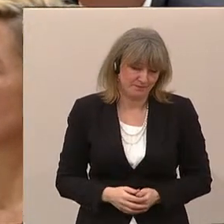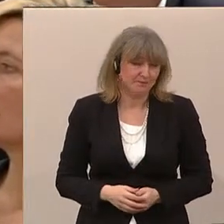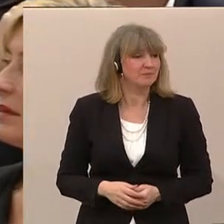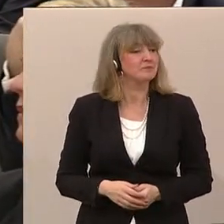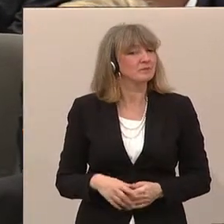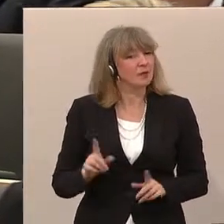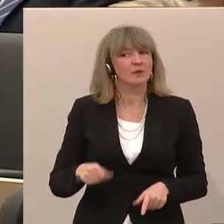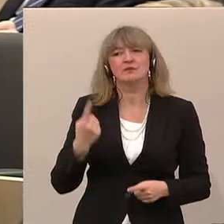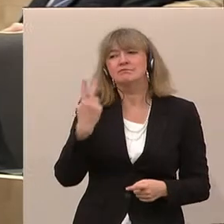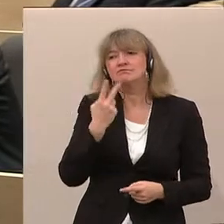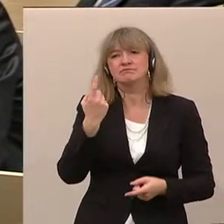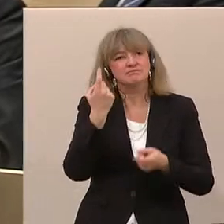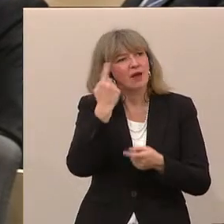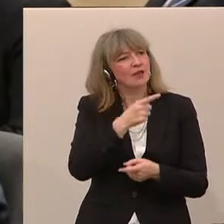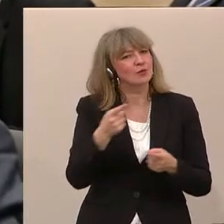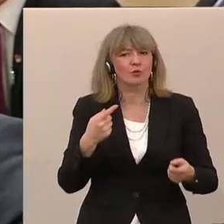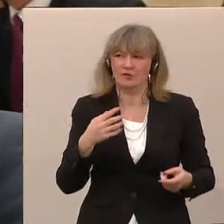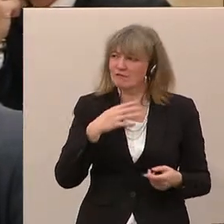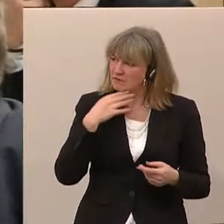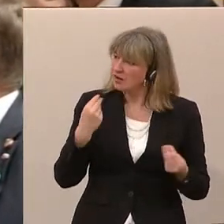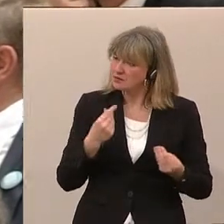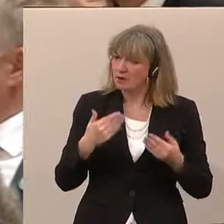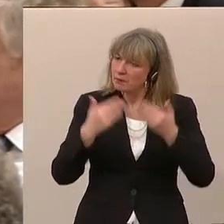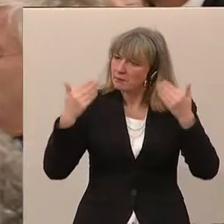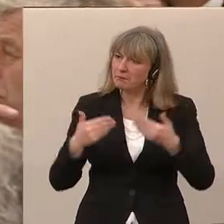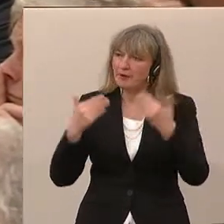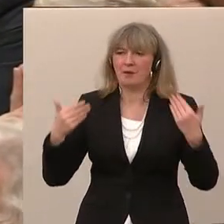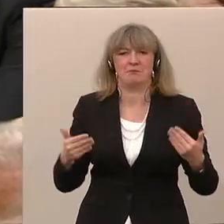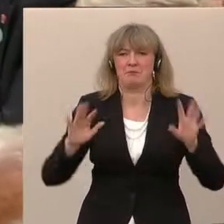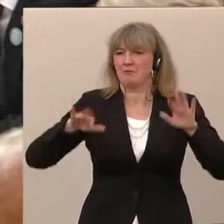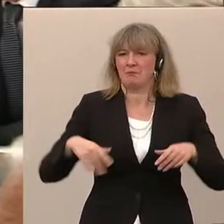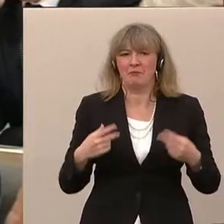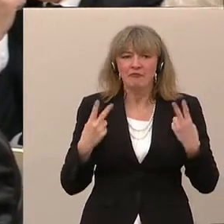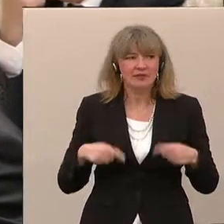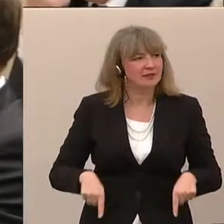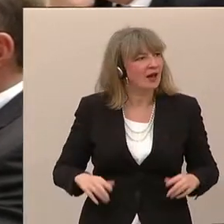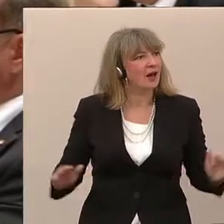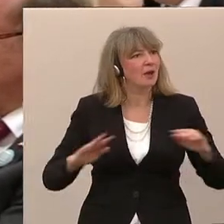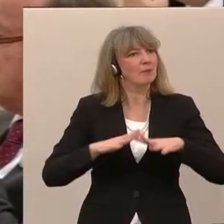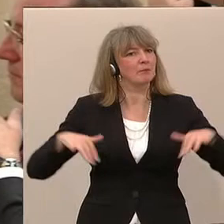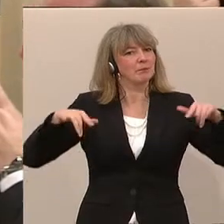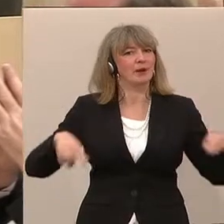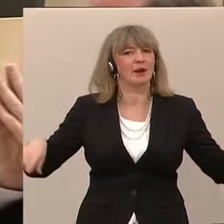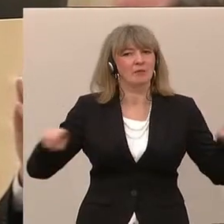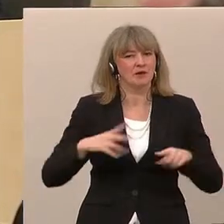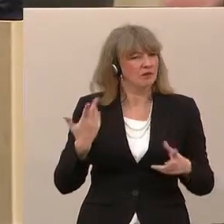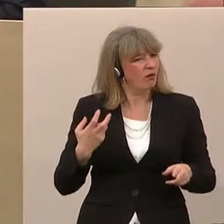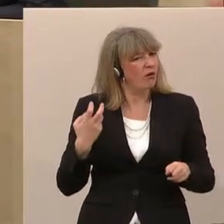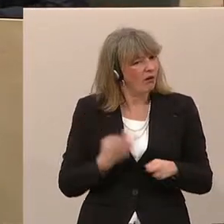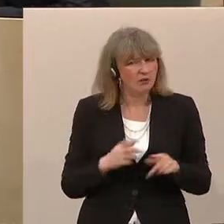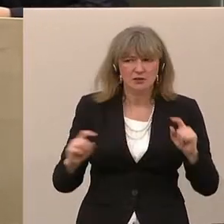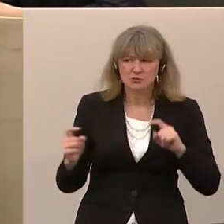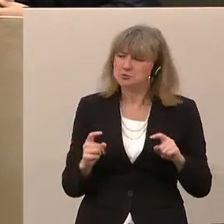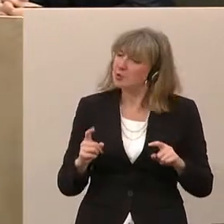vertretenen Meinungen natürlich in vielen Bereichen auseinandergehen, ist es einfach wichtig, dass man hier im Hohen Haus bei allen harten Diskussionen, die es